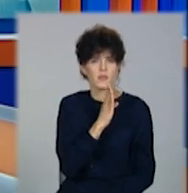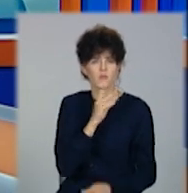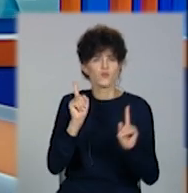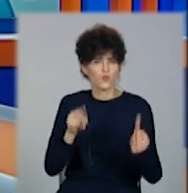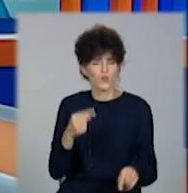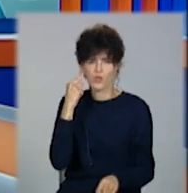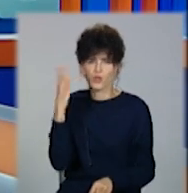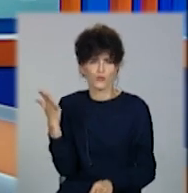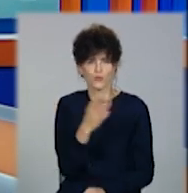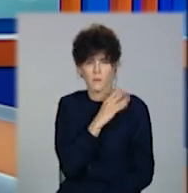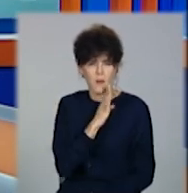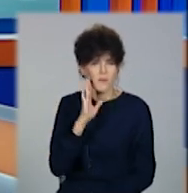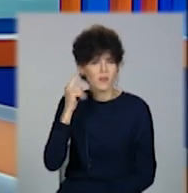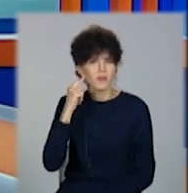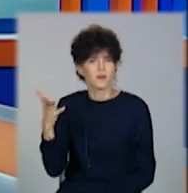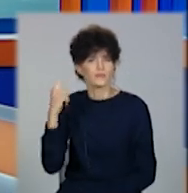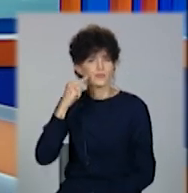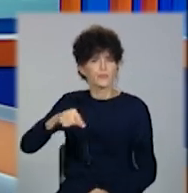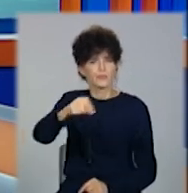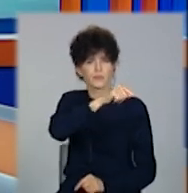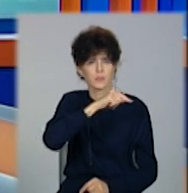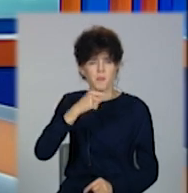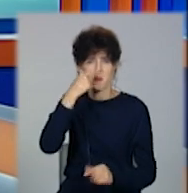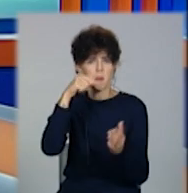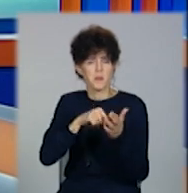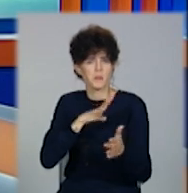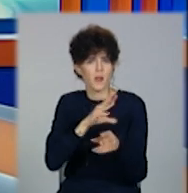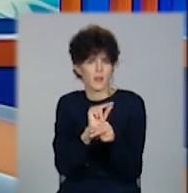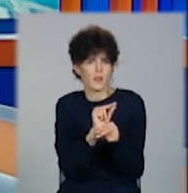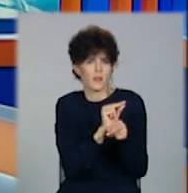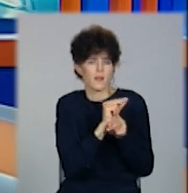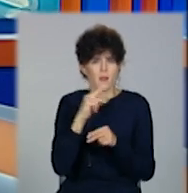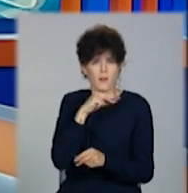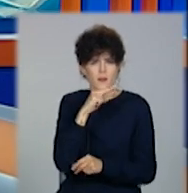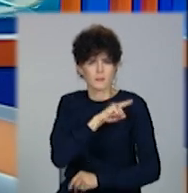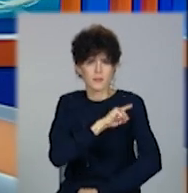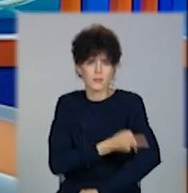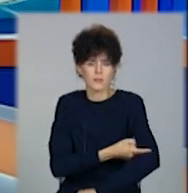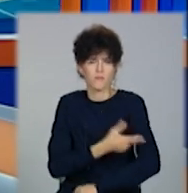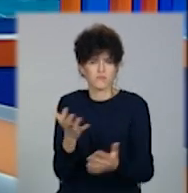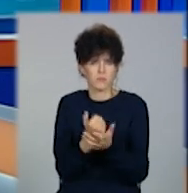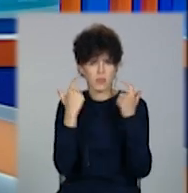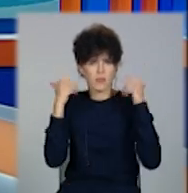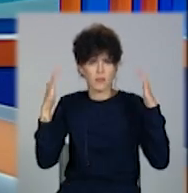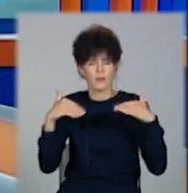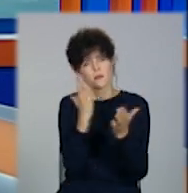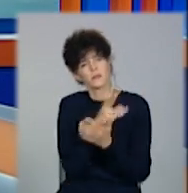і навколишній світ. Вона втратила слух після лікування антибіотиками. Чи є шанс все